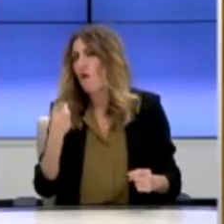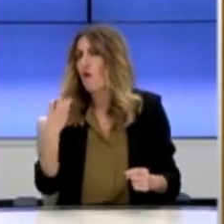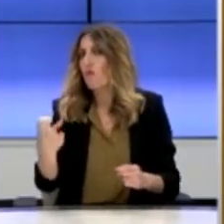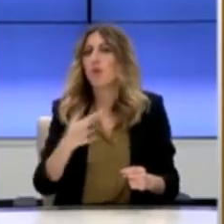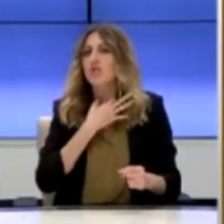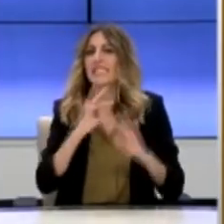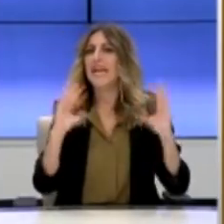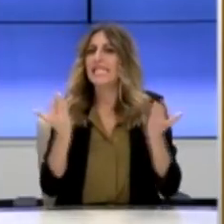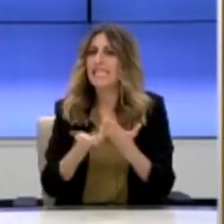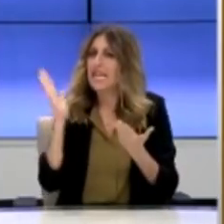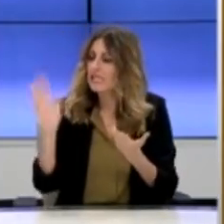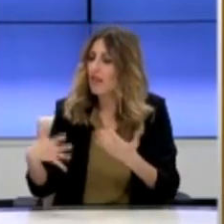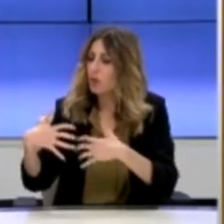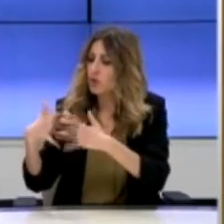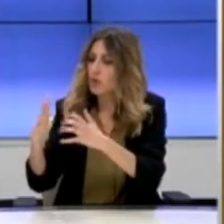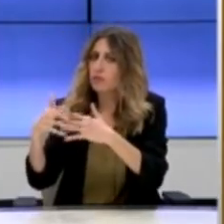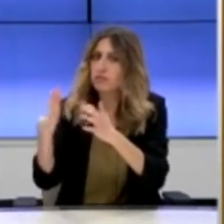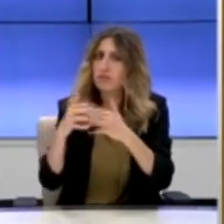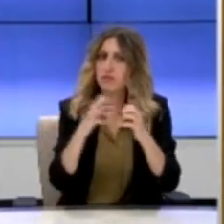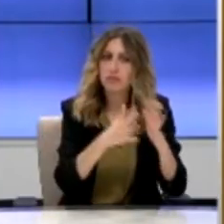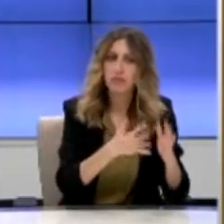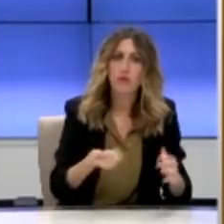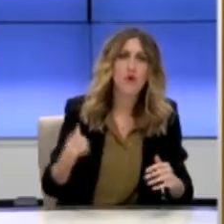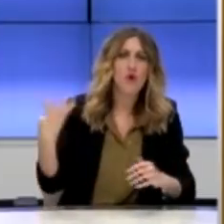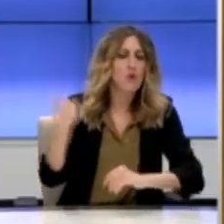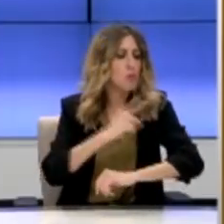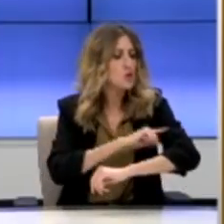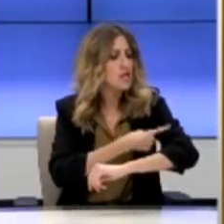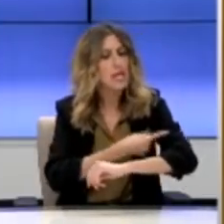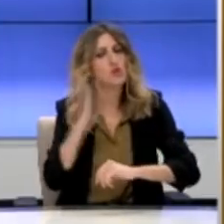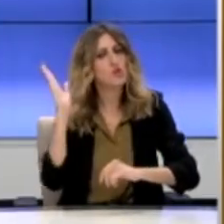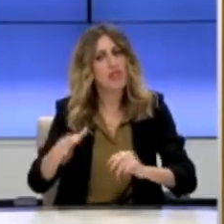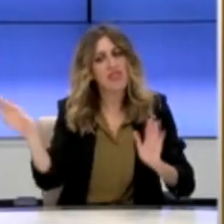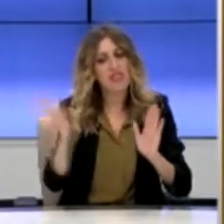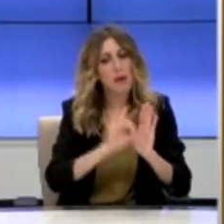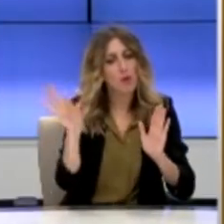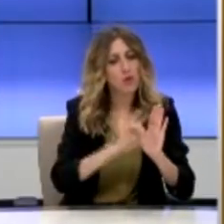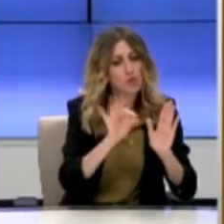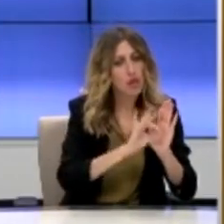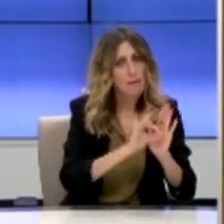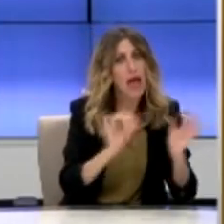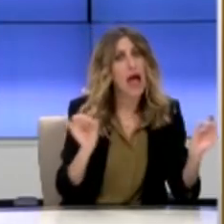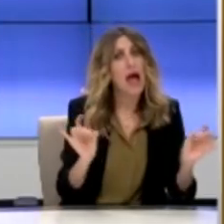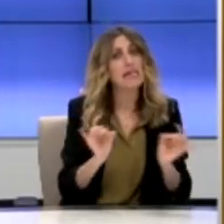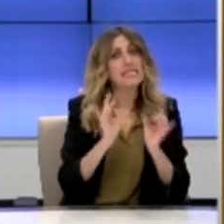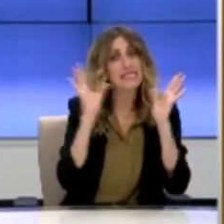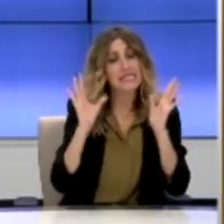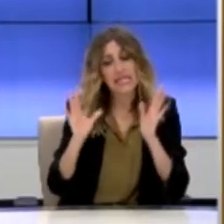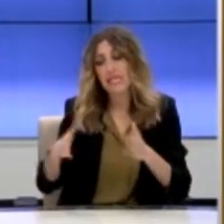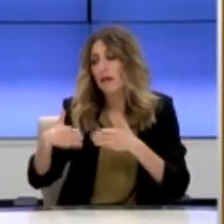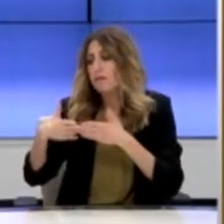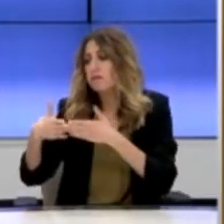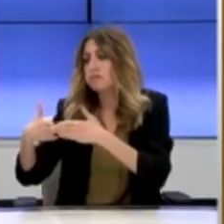να προσληφθούν με ένα ραφάλ από αυτά που μόλις χτες ψηφίσατε για να αγοραστούν και